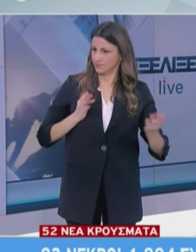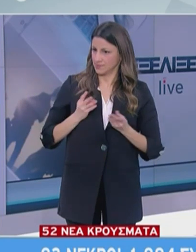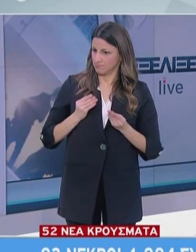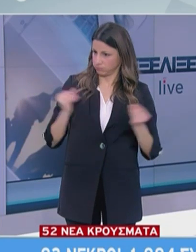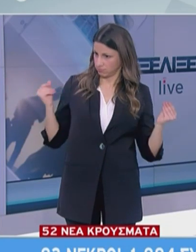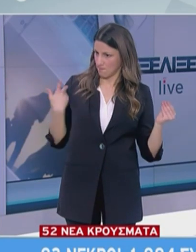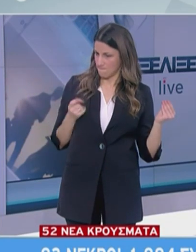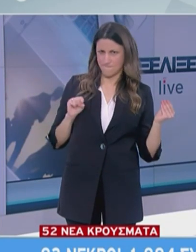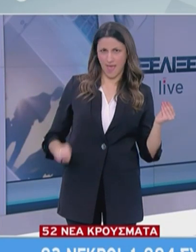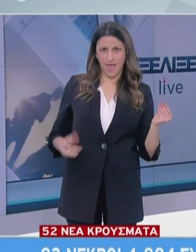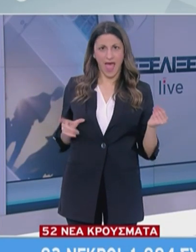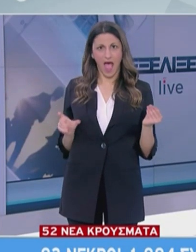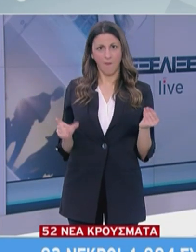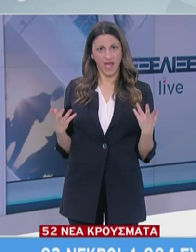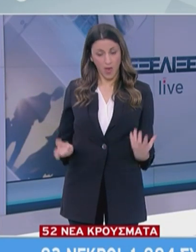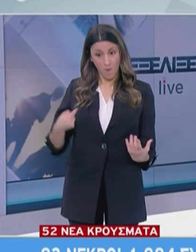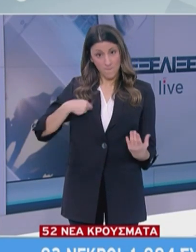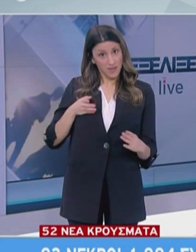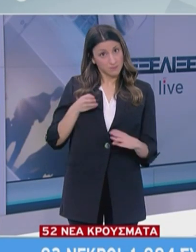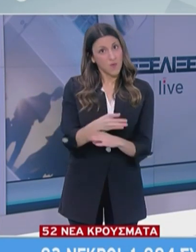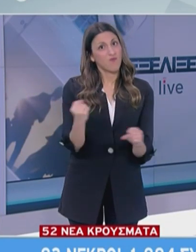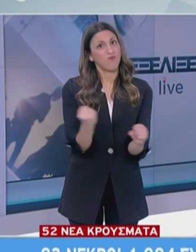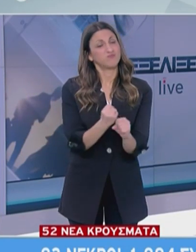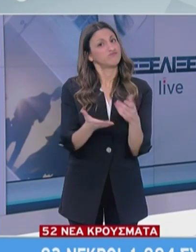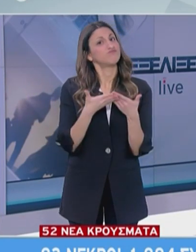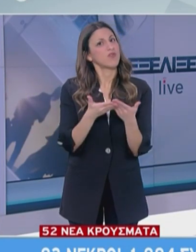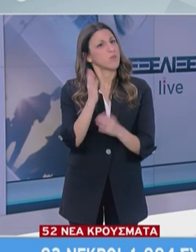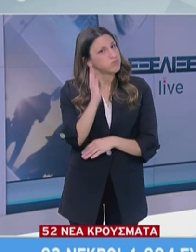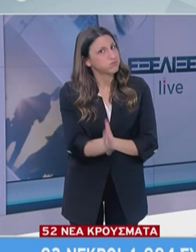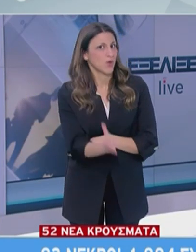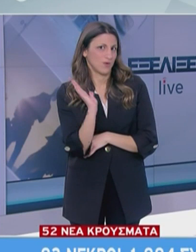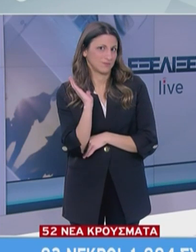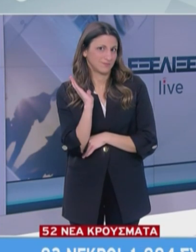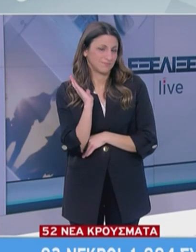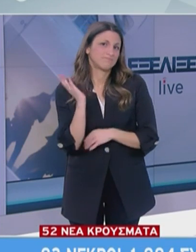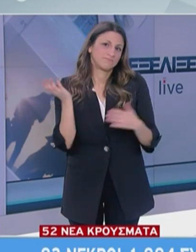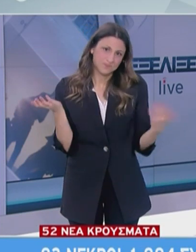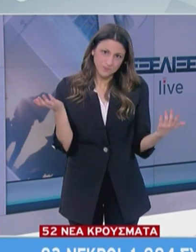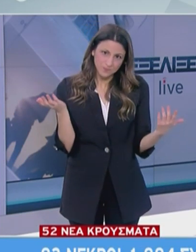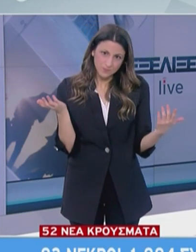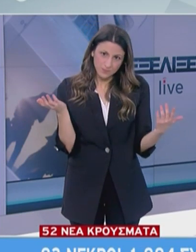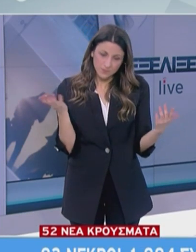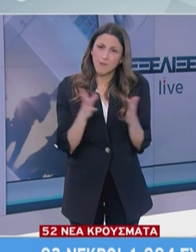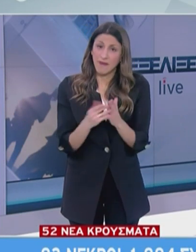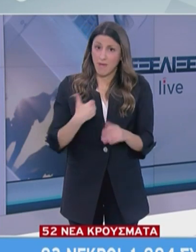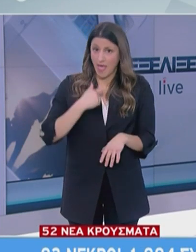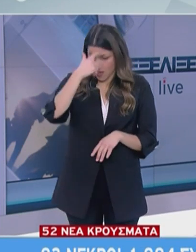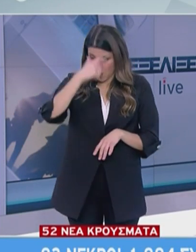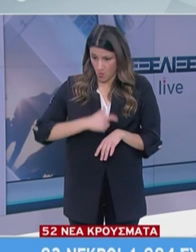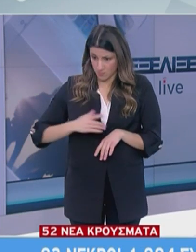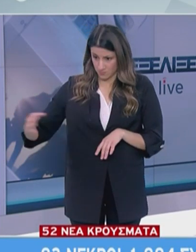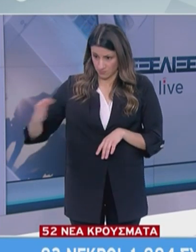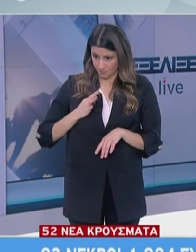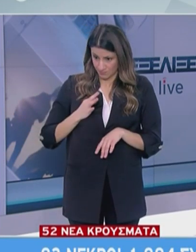ότι θα μπορούν βέβαια να στελεχώσουν και την εμπροστοφυλακή κατά κάποιο τρόπο, αν είμαι εγώ για παράδειγμα, να πάω να δουλέψω